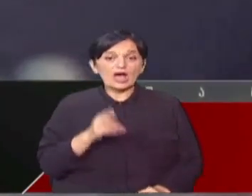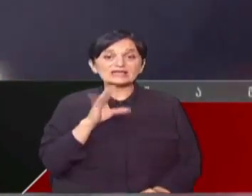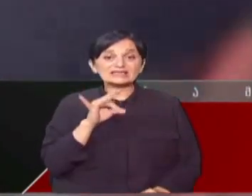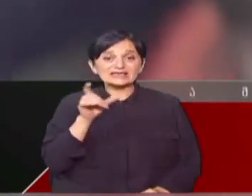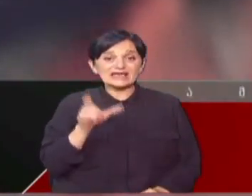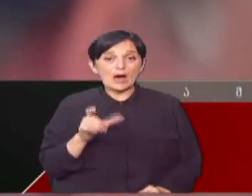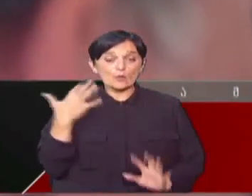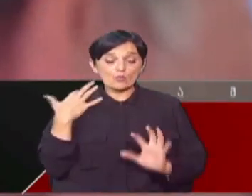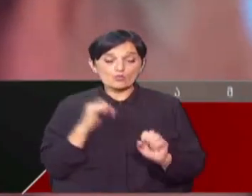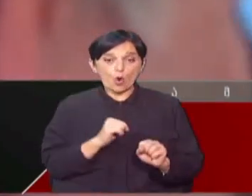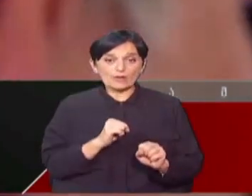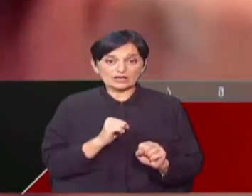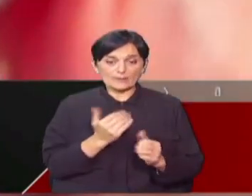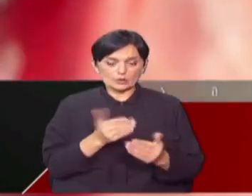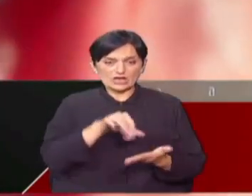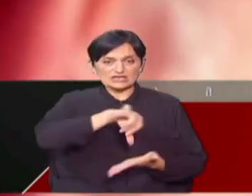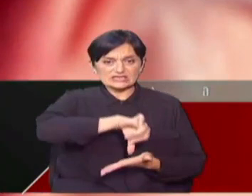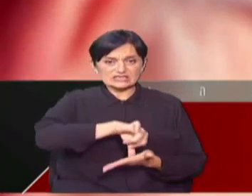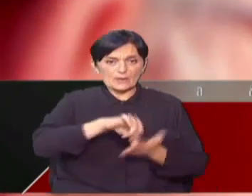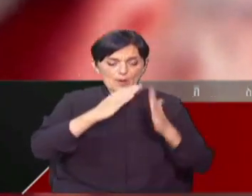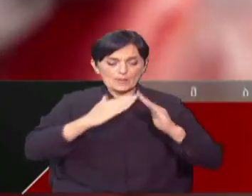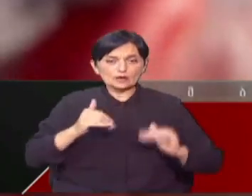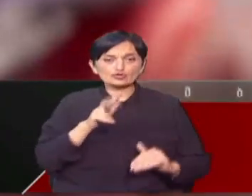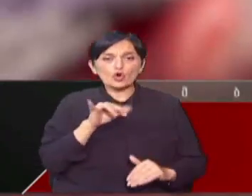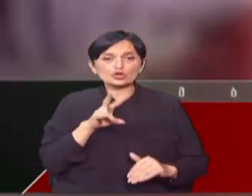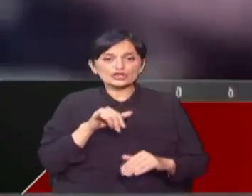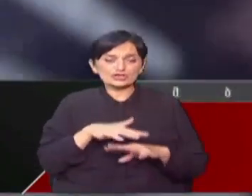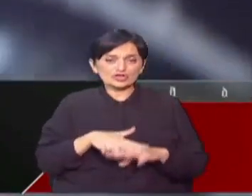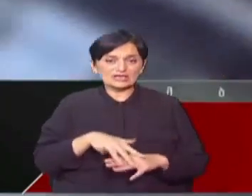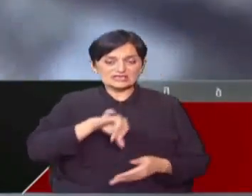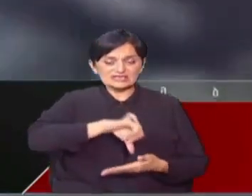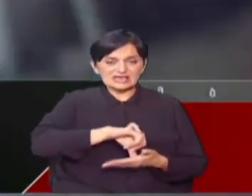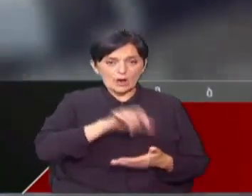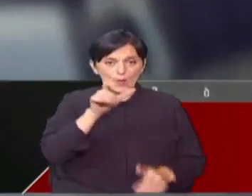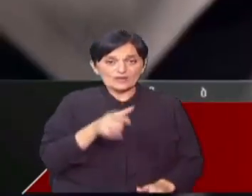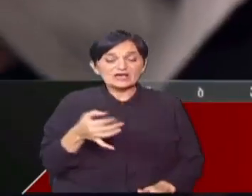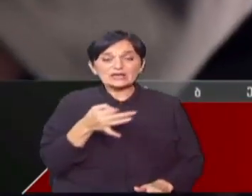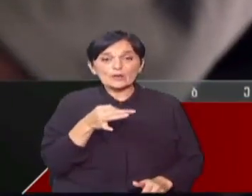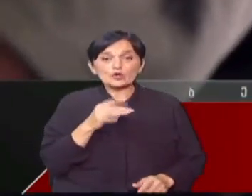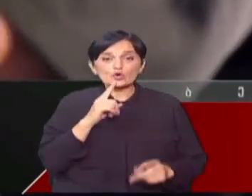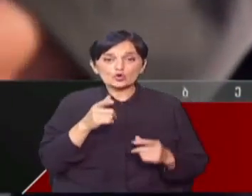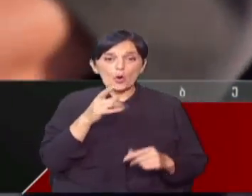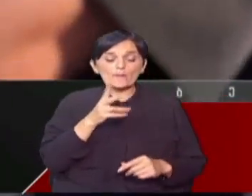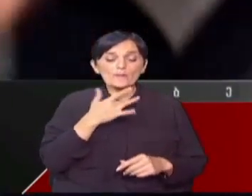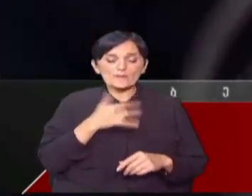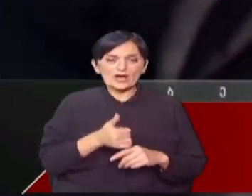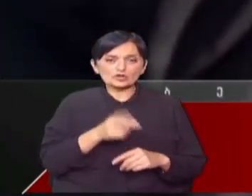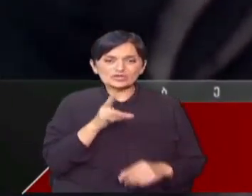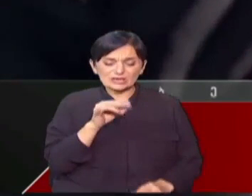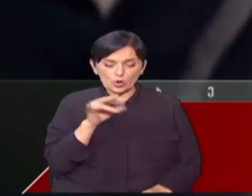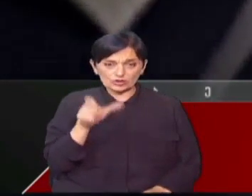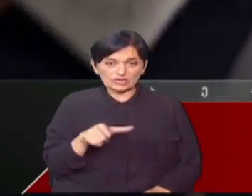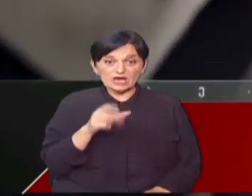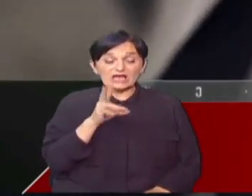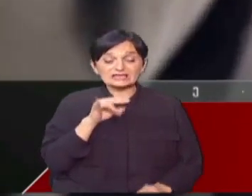დონალდ ტრამპის მომხრეებს შორის იყო წარმომადგენელთა პალატაში ჯორჯიის შტატის წარმომადგენელი, რესპუბლიკელი კონგრესმენი მერჯორი ტეილორ გრინიც.